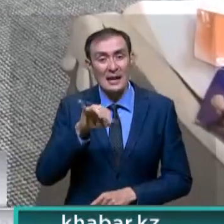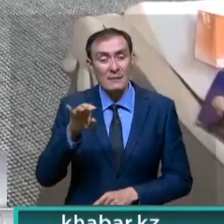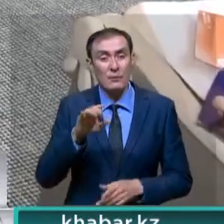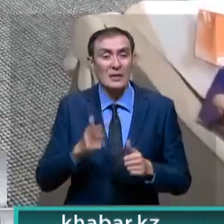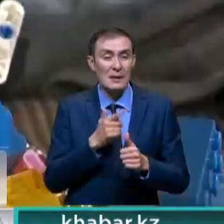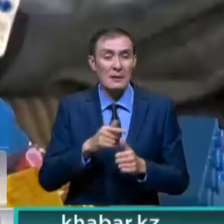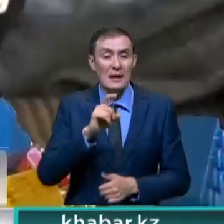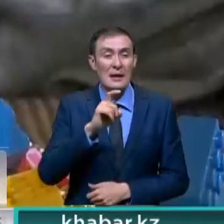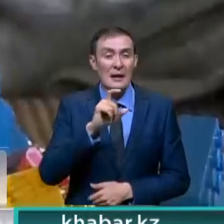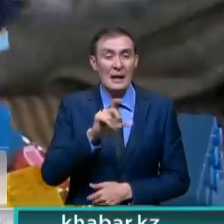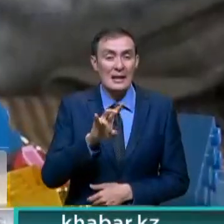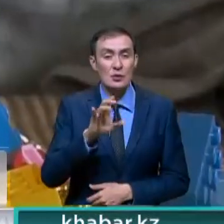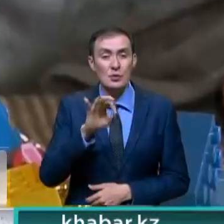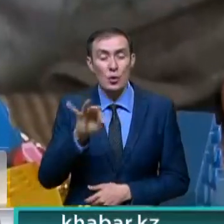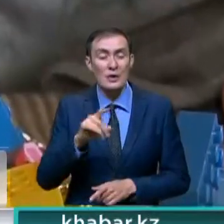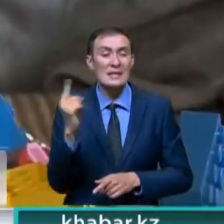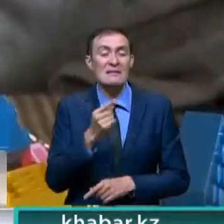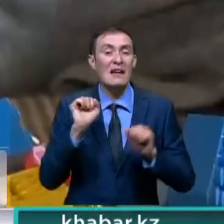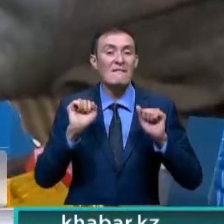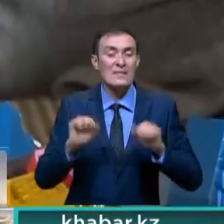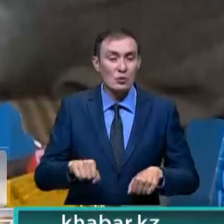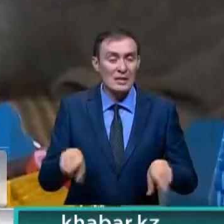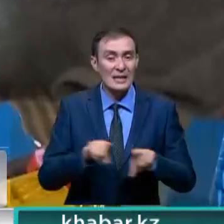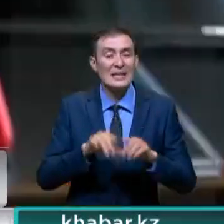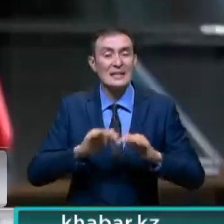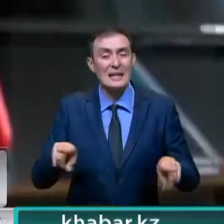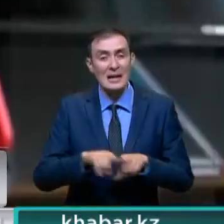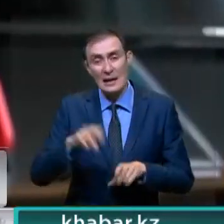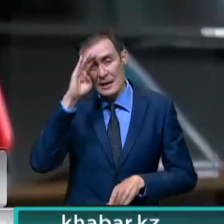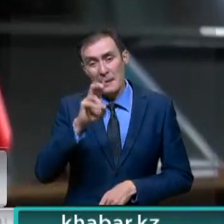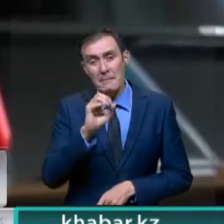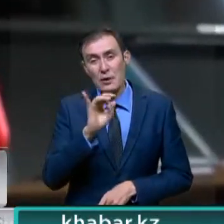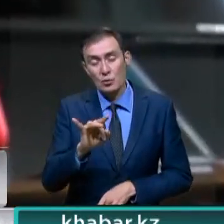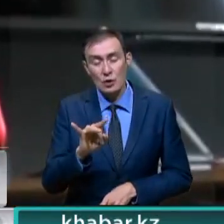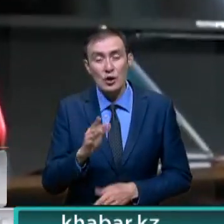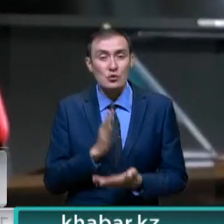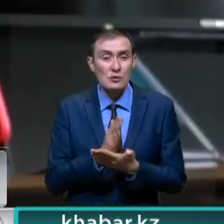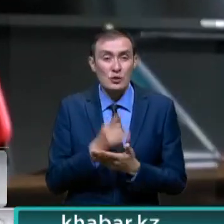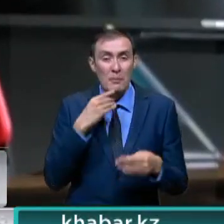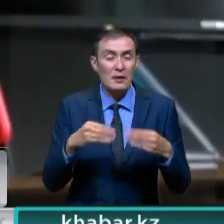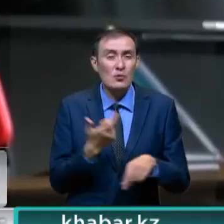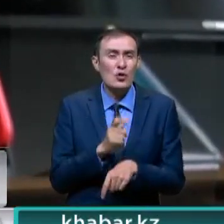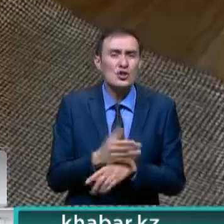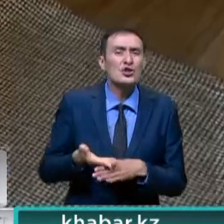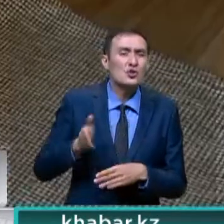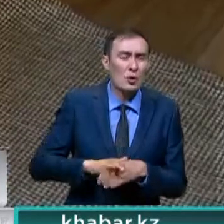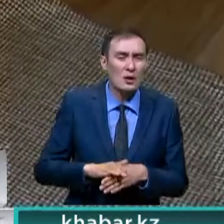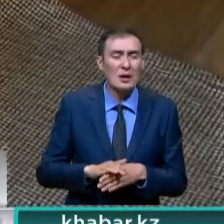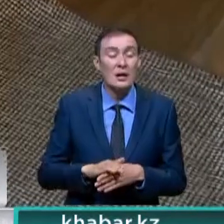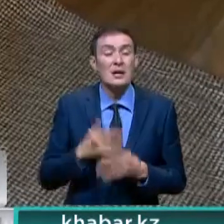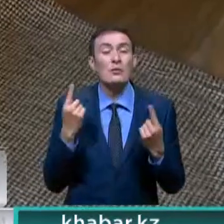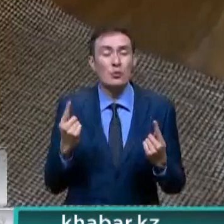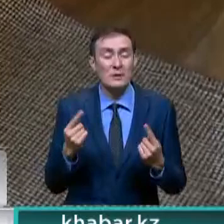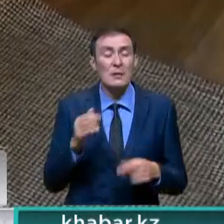под именем Хэнд Соло, это единственная возможность для таких детей, как Бекнур. Существующие протезы слишком тяжелы и громоздки